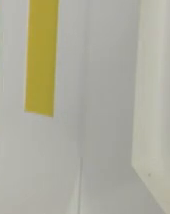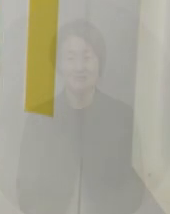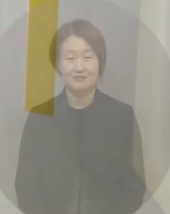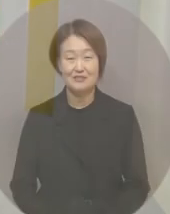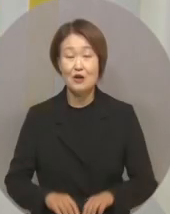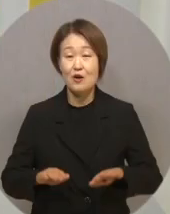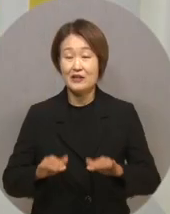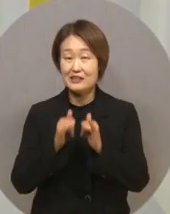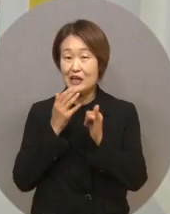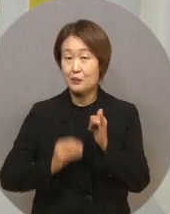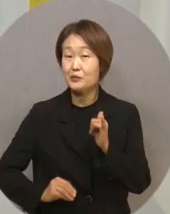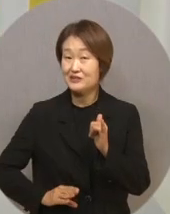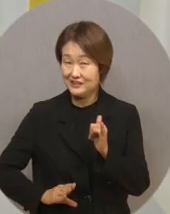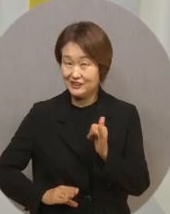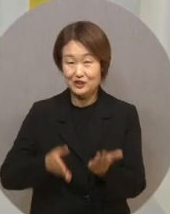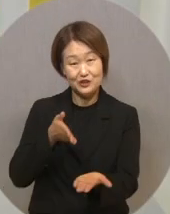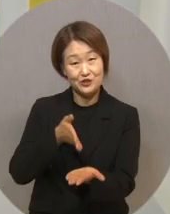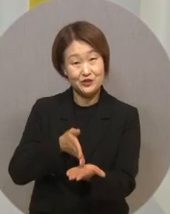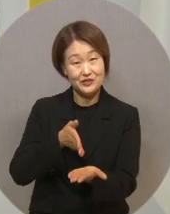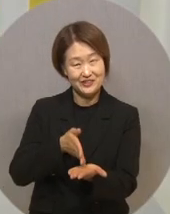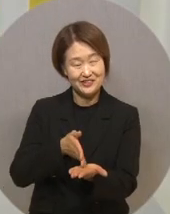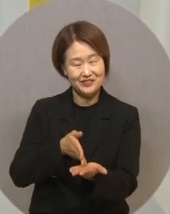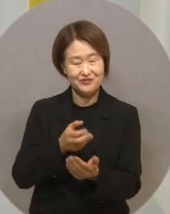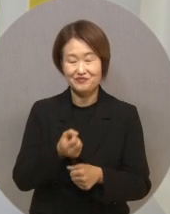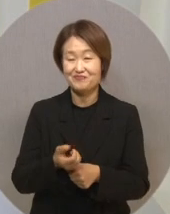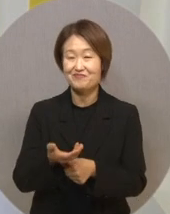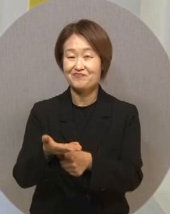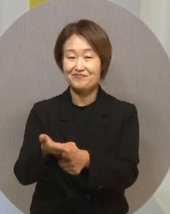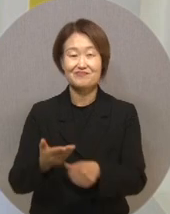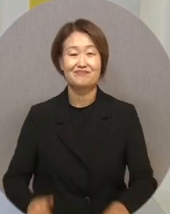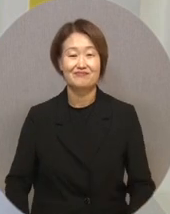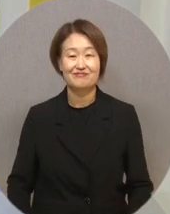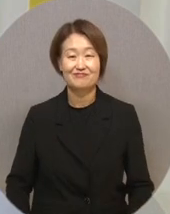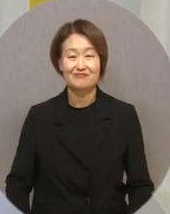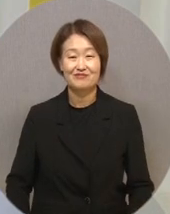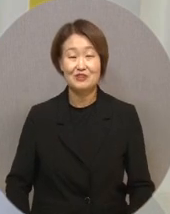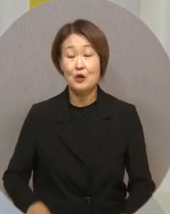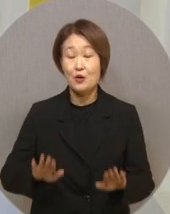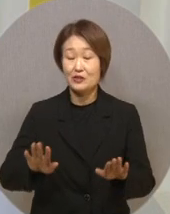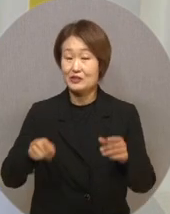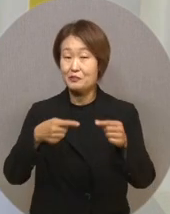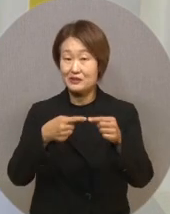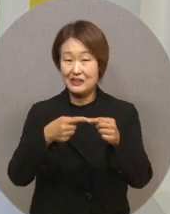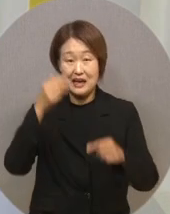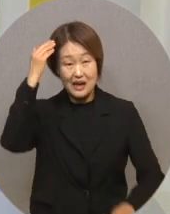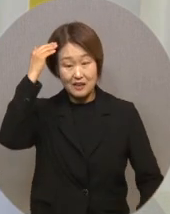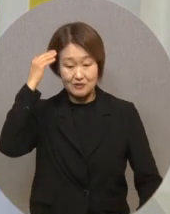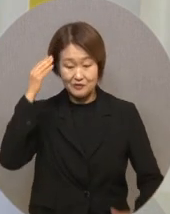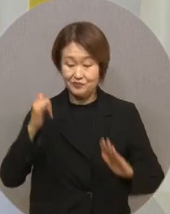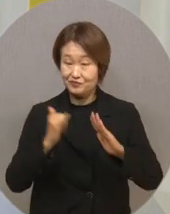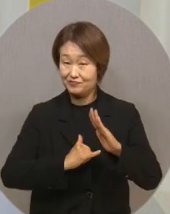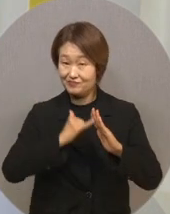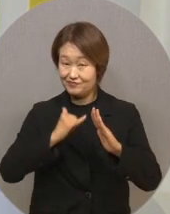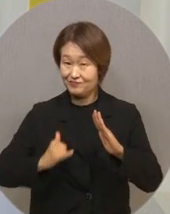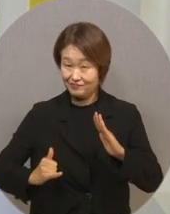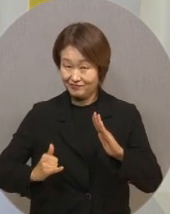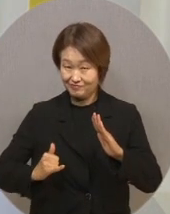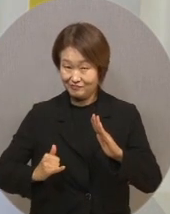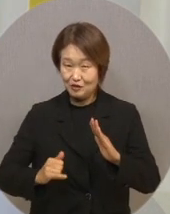웰페어뉴스 함께 사회복지의 이슈를 만나봅니다 오늘 첫 번째 기사입니다 한국 장애인고용공단이